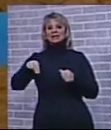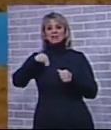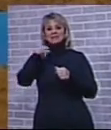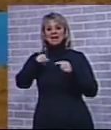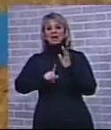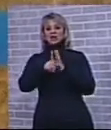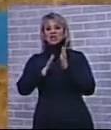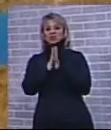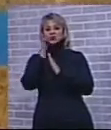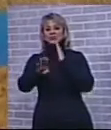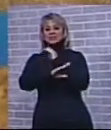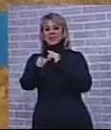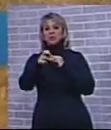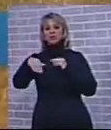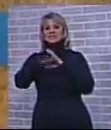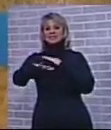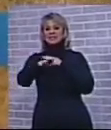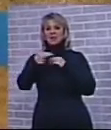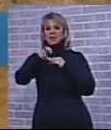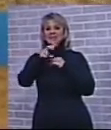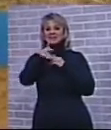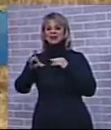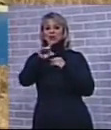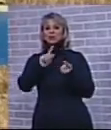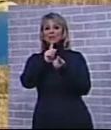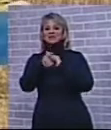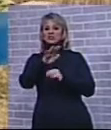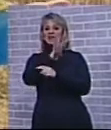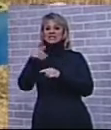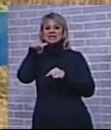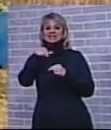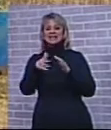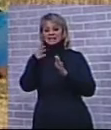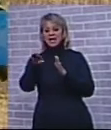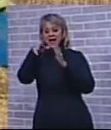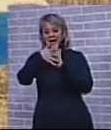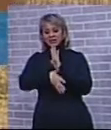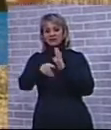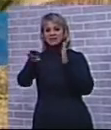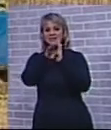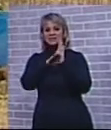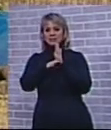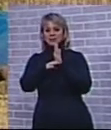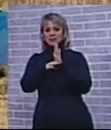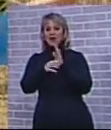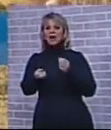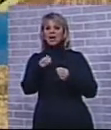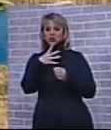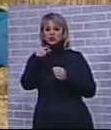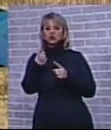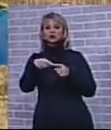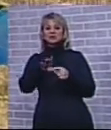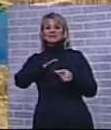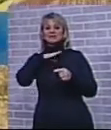растут деревья. Пустыню Обливского района превращают в леса. Здесь корневая система хорошая. То